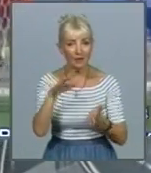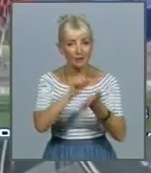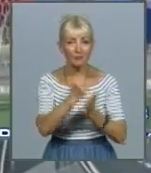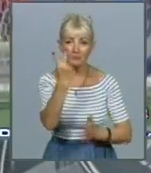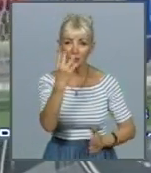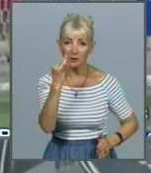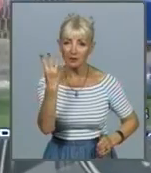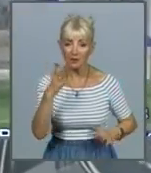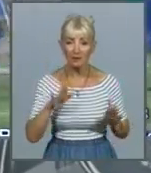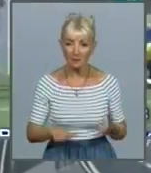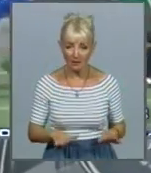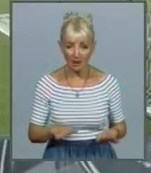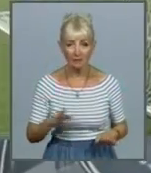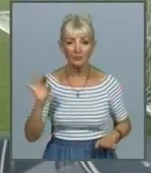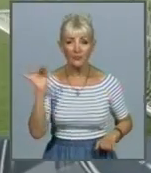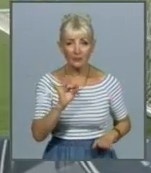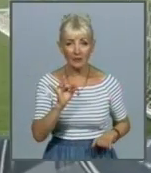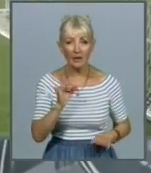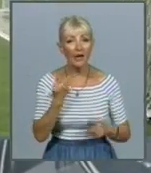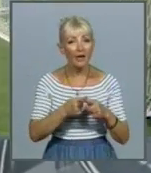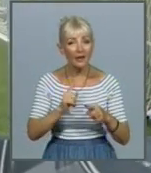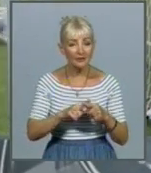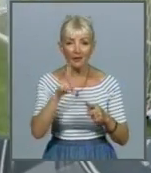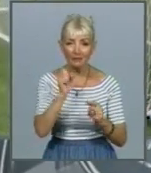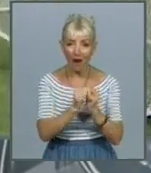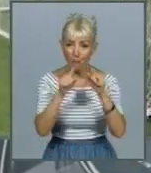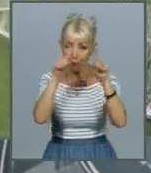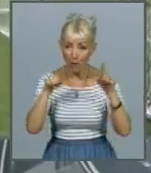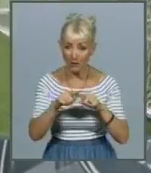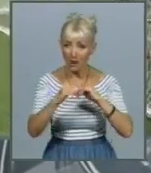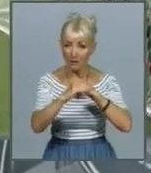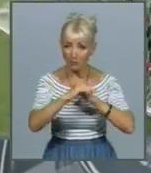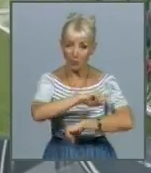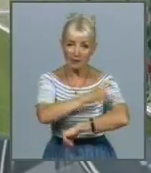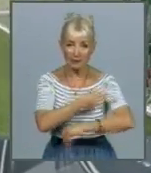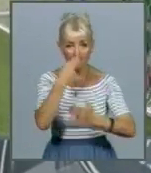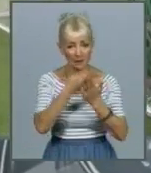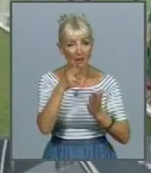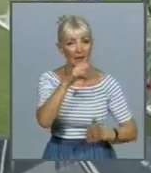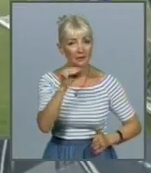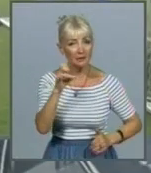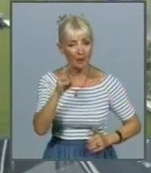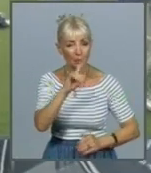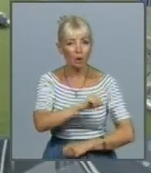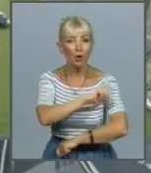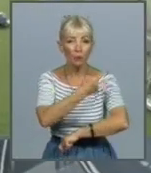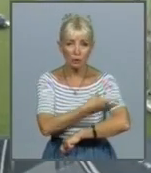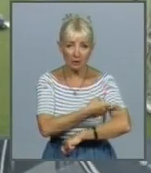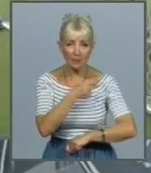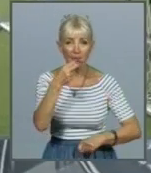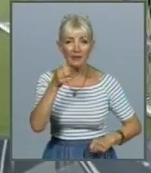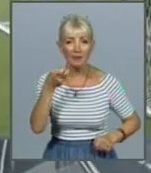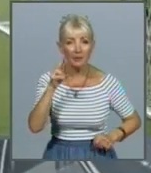второе и третье места соответственно но это на бумаге на поле сильнее проявили себя динамовцы которые усилиями виктора